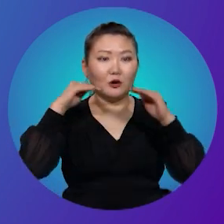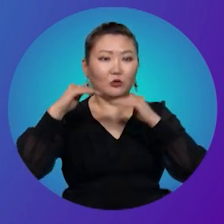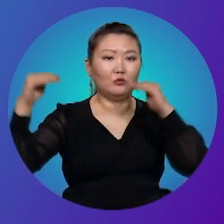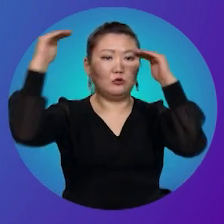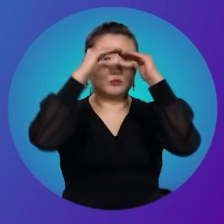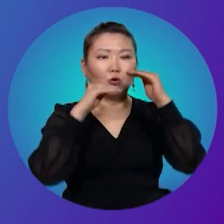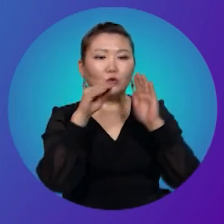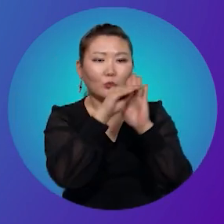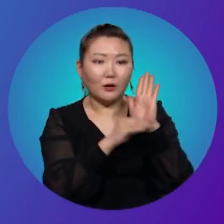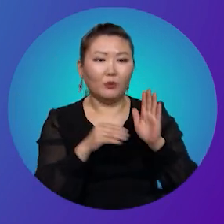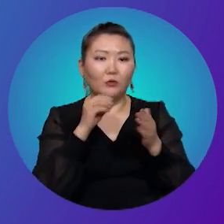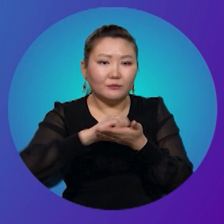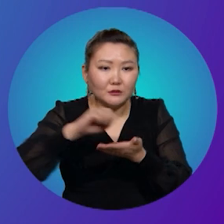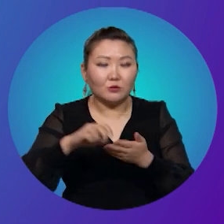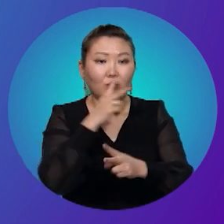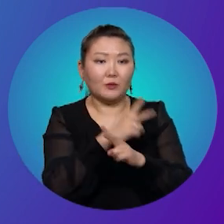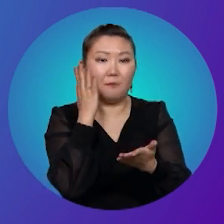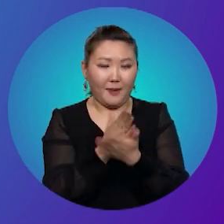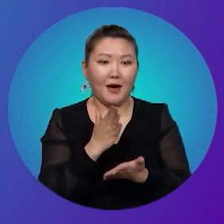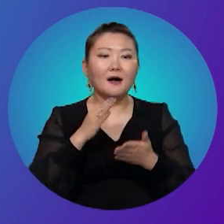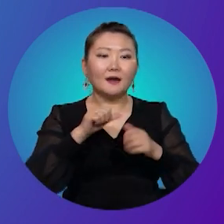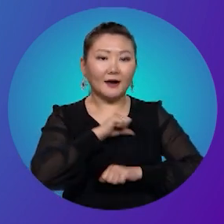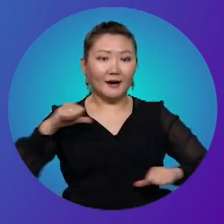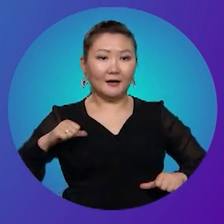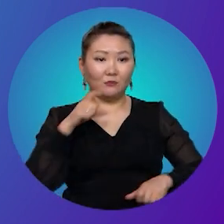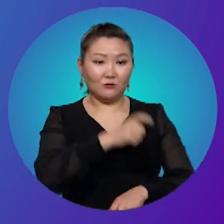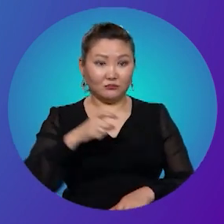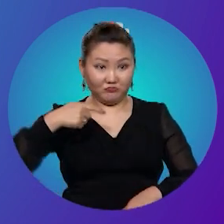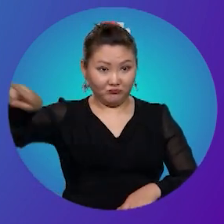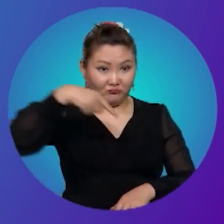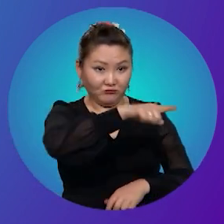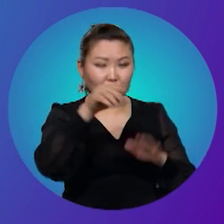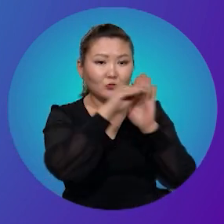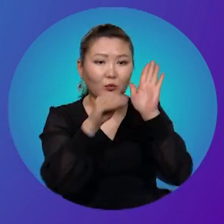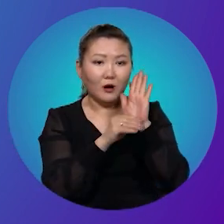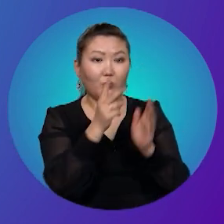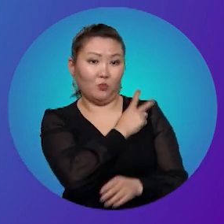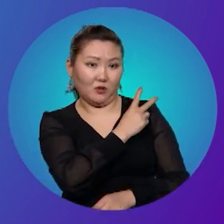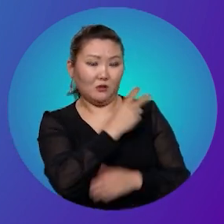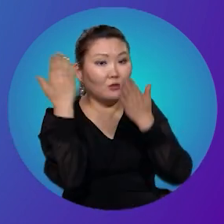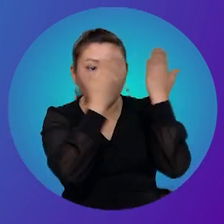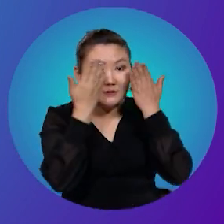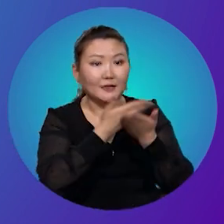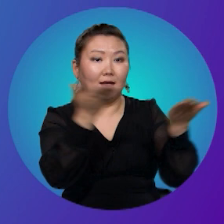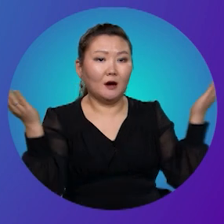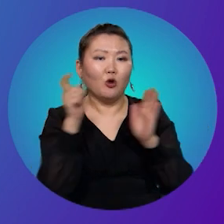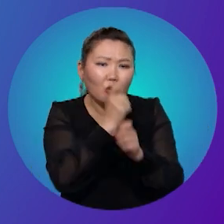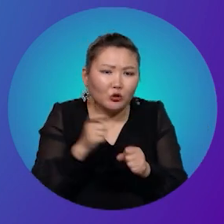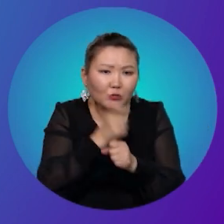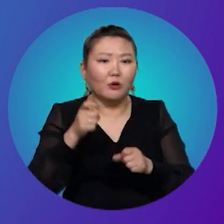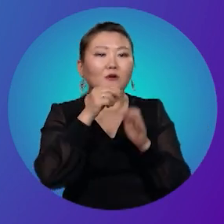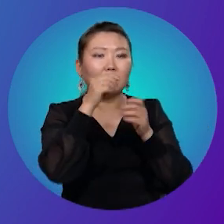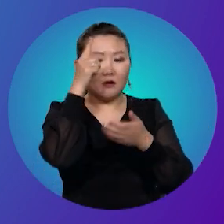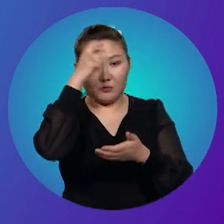тогтоодог бичигдээгүй юм хууль байдаг. Иргэн бүрийн журам төгөргийг хүүхдүүдэд дэлгэснээс уншицгаая. Хөдөлмөрлөх, эрүүл мэндэ